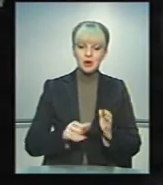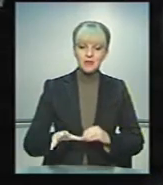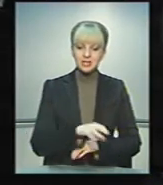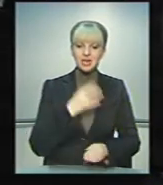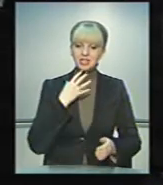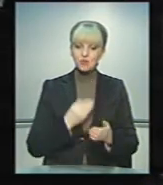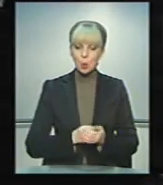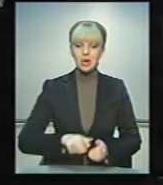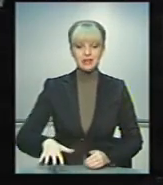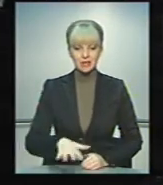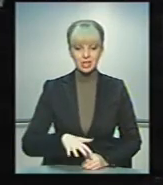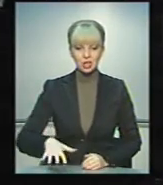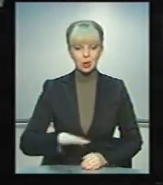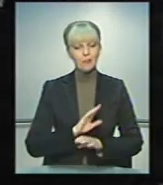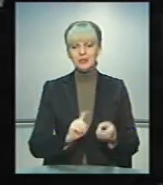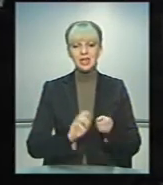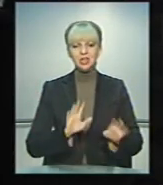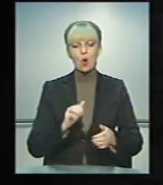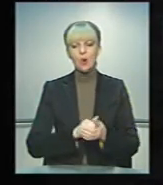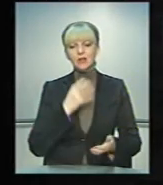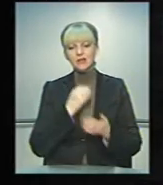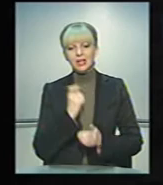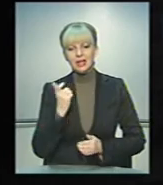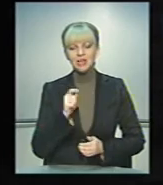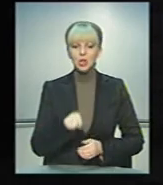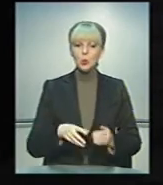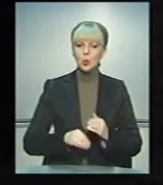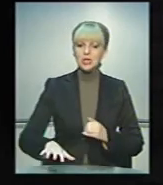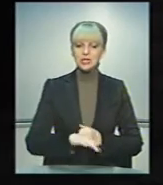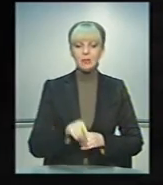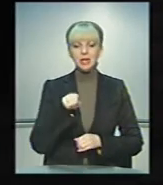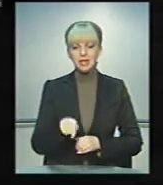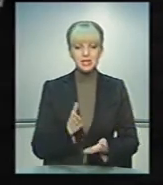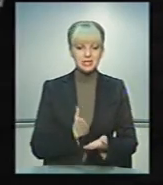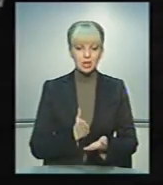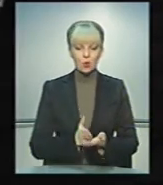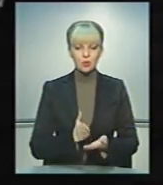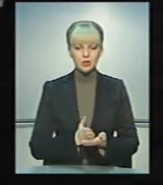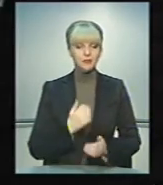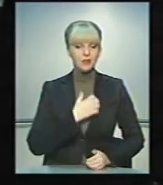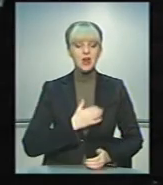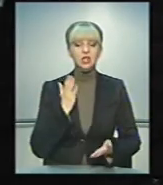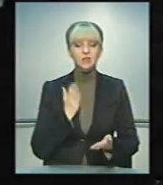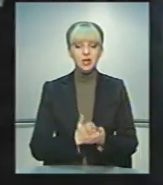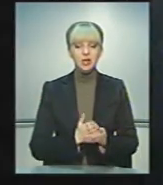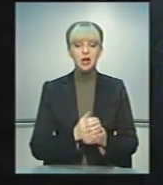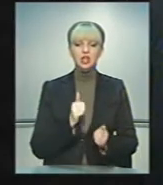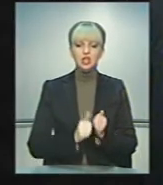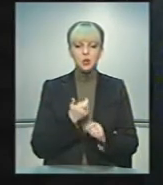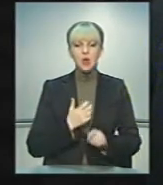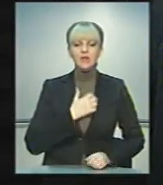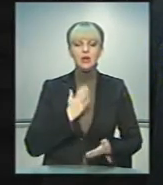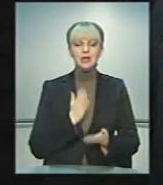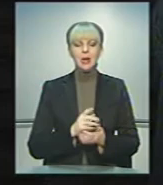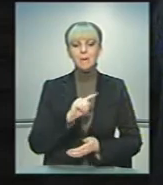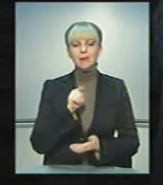всієї своєї території, незалежно від власності на ту землю, яка на ній знаходиться. Важливим є, а часто і дуже важливим